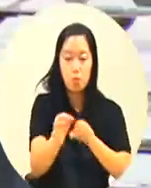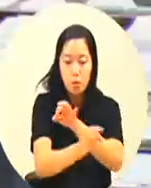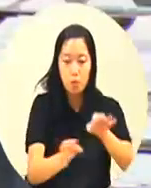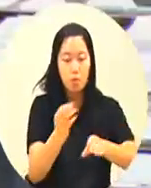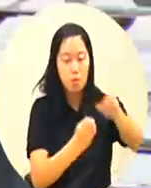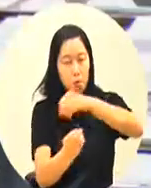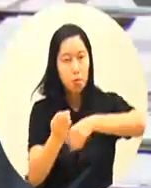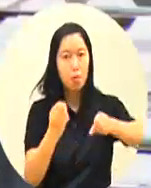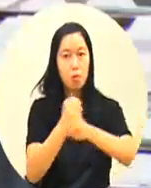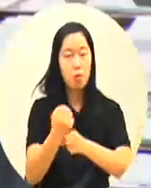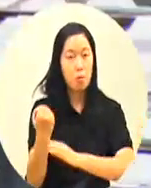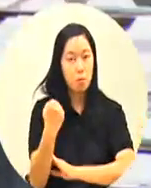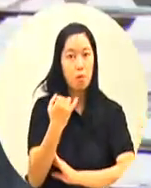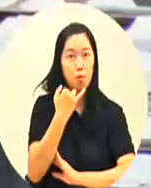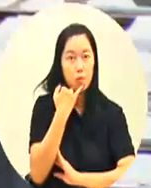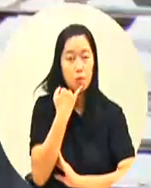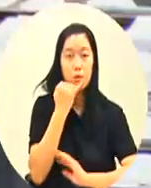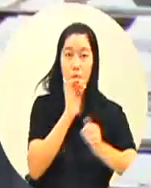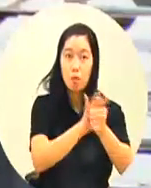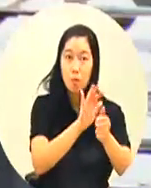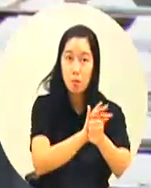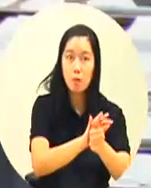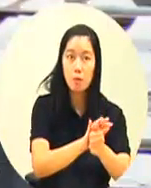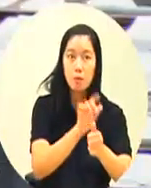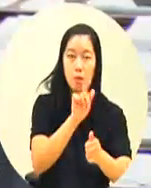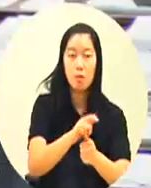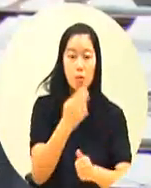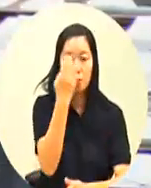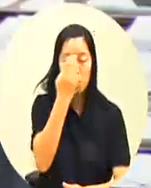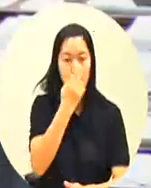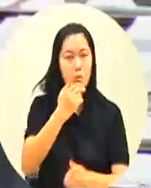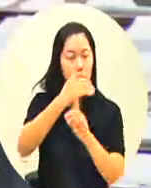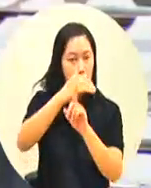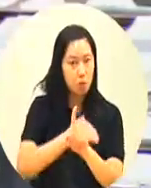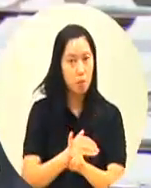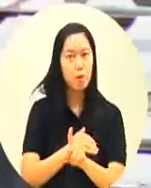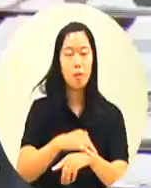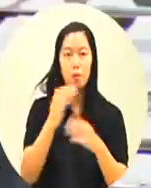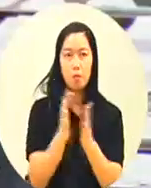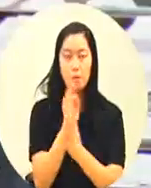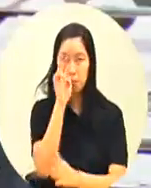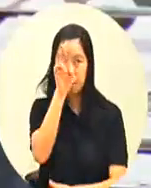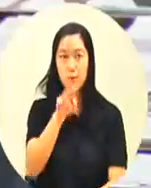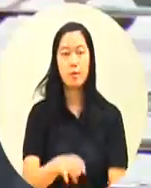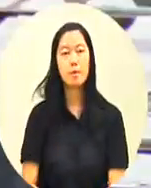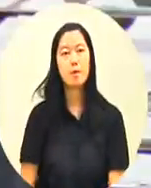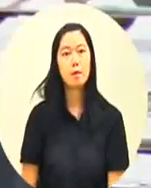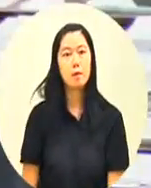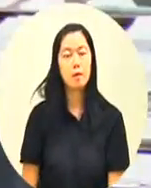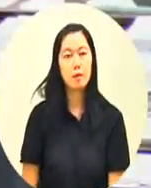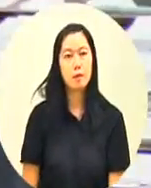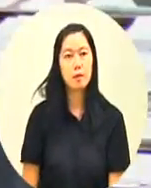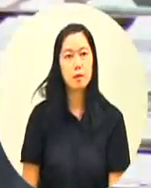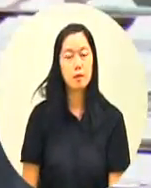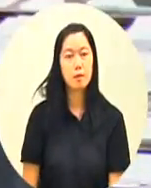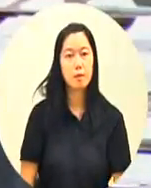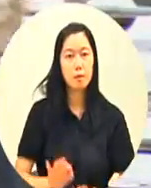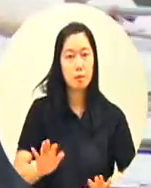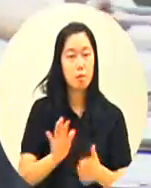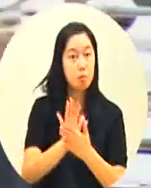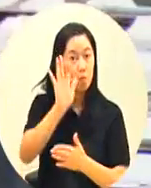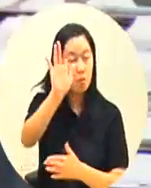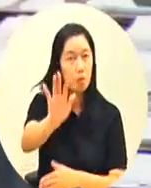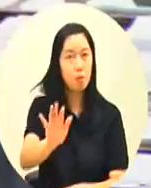者做各种的努力可以让它风险降低，其实我们都在看这个东西了。但是现在未来可